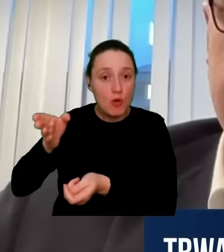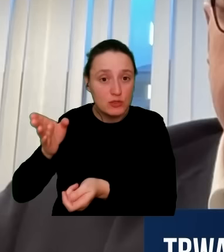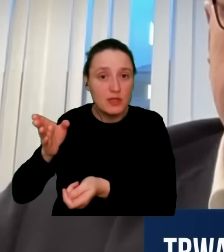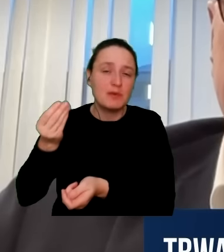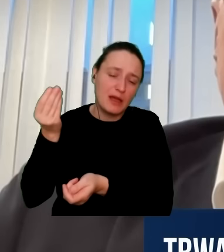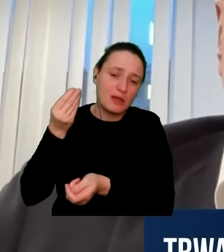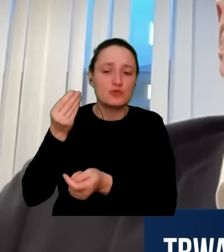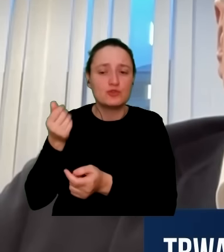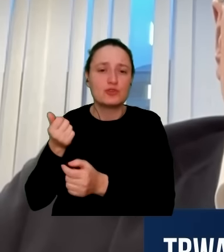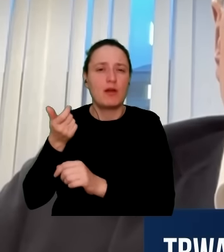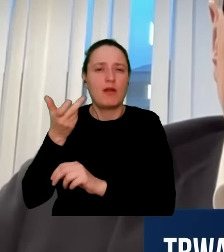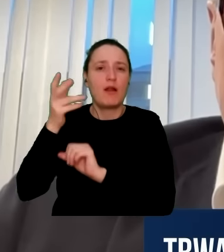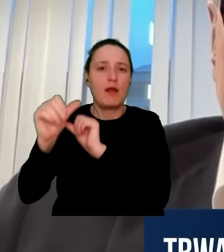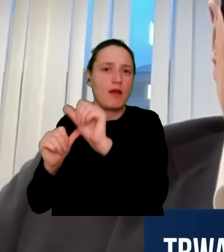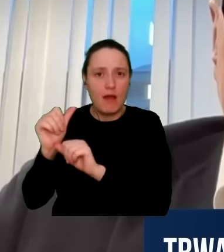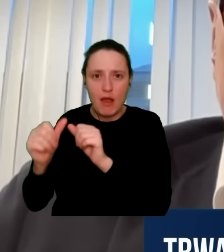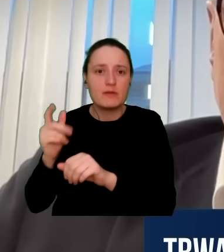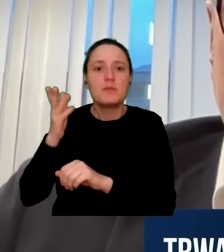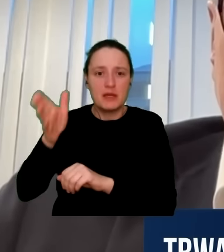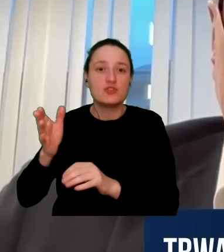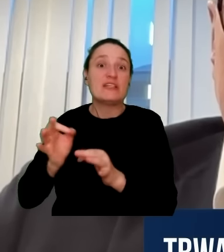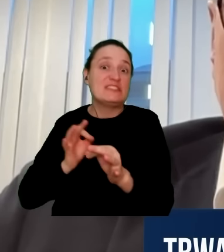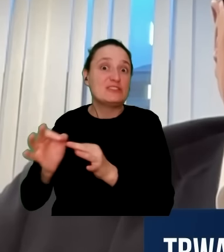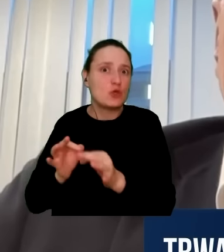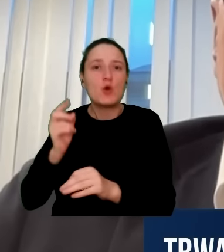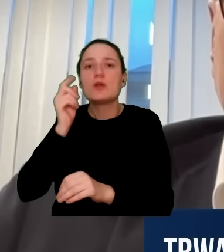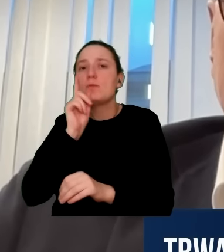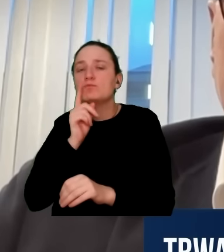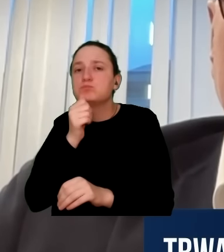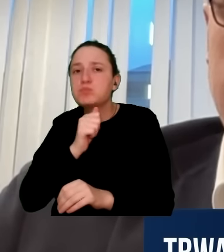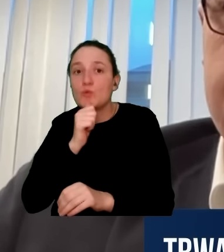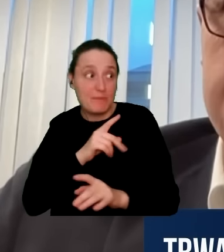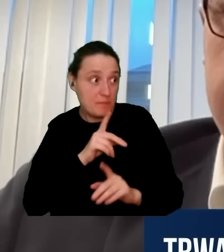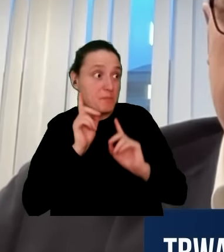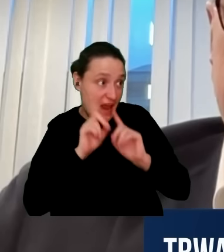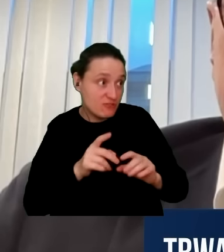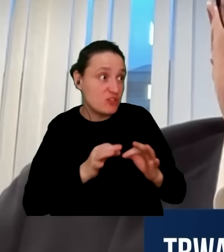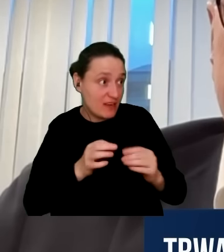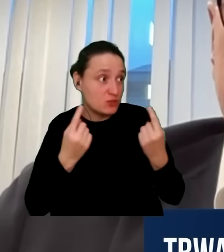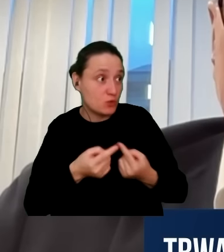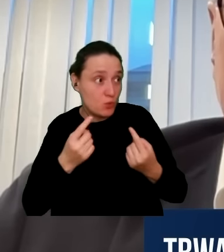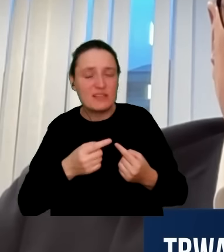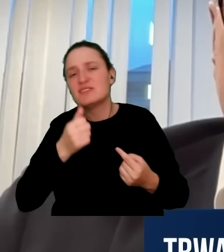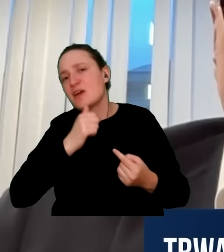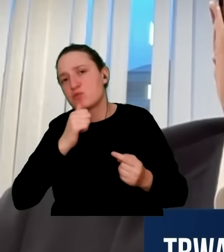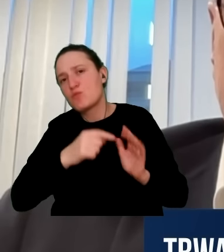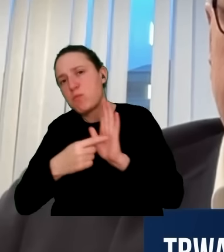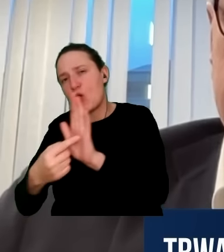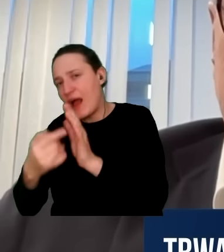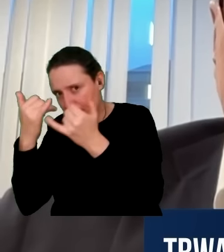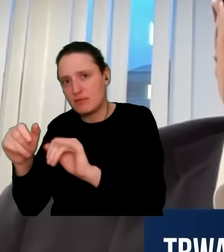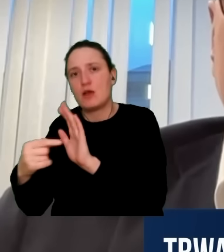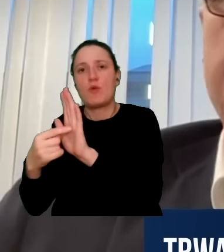służyło temu, żeby tę rzeczywistość historyczną, która miała miejsce, próbować przedstawiać w krzywym zwierciadle, mówiąc, no